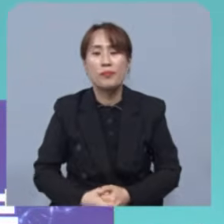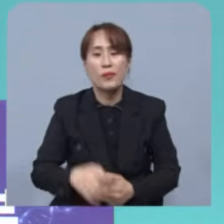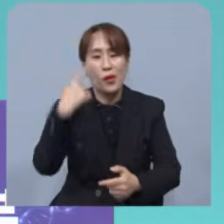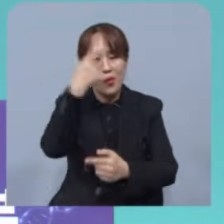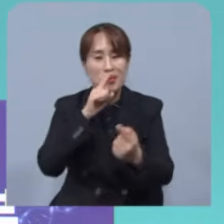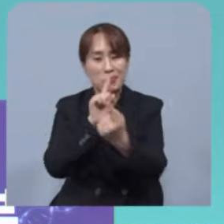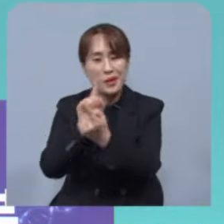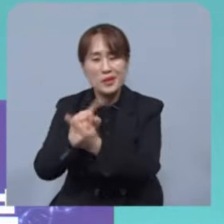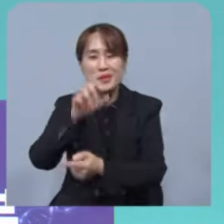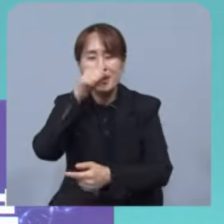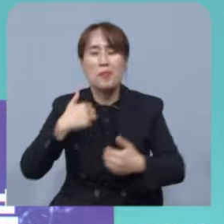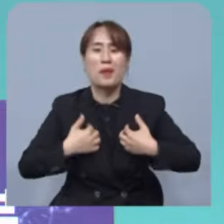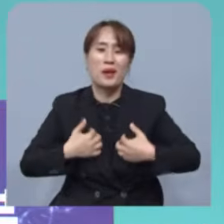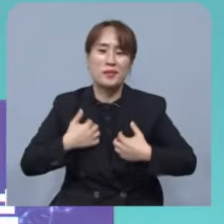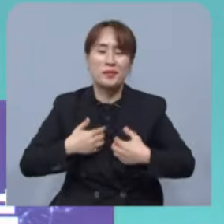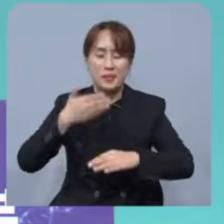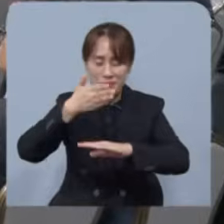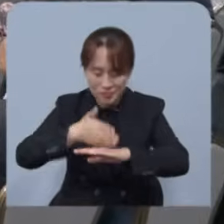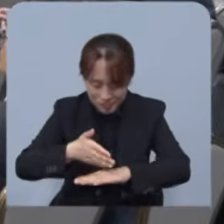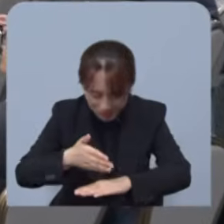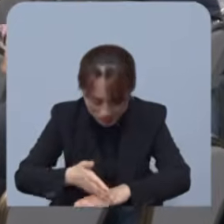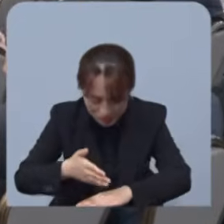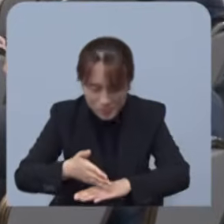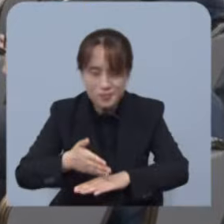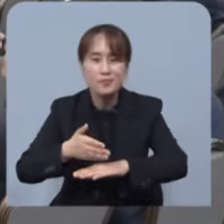보니까 좋습니다. 반갑습니다. 고맙습니다.